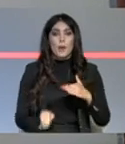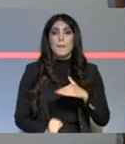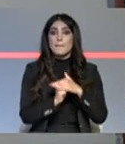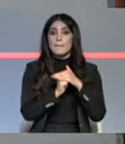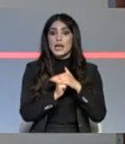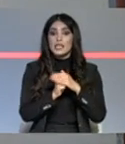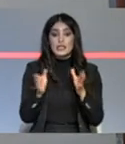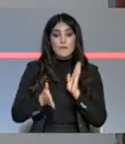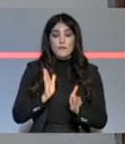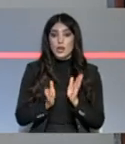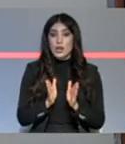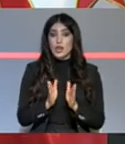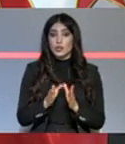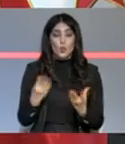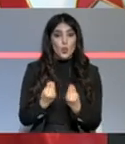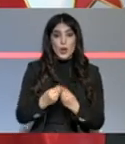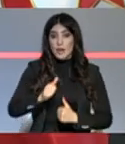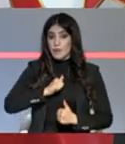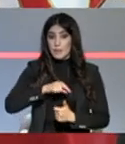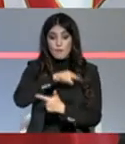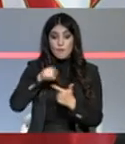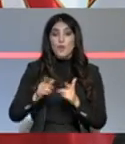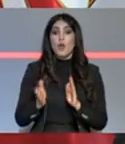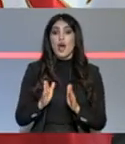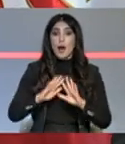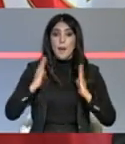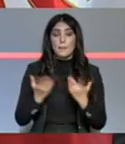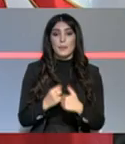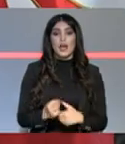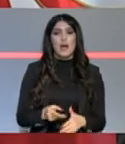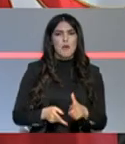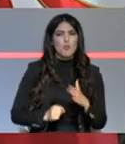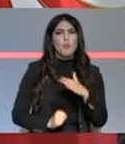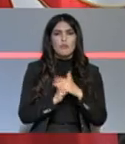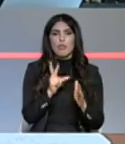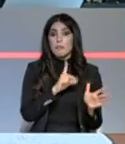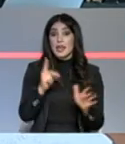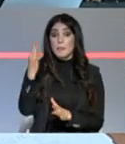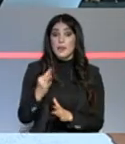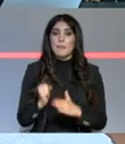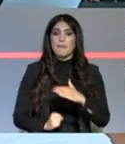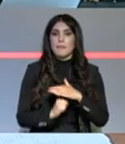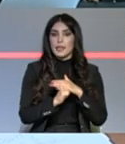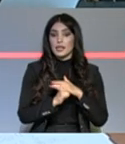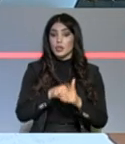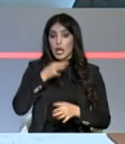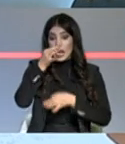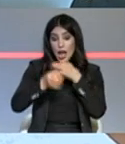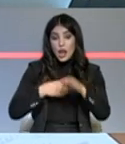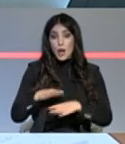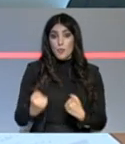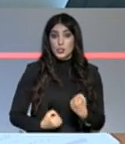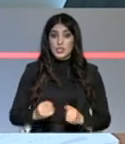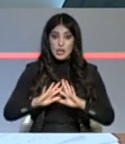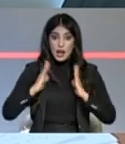في المؤسسات الاستشفائية في القطاع العام والخاص تجاوزت 80% وفق المدير العام للهيكل الصحية